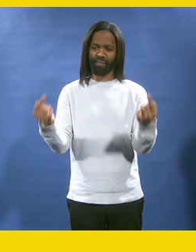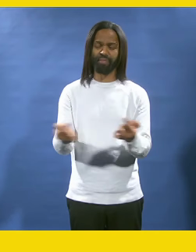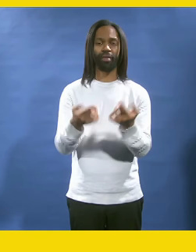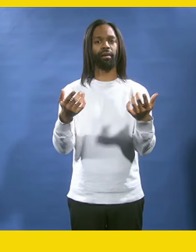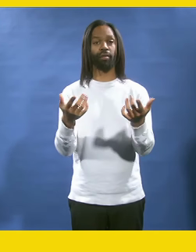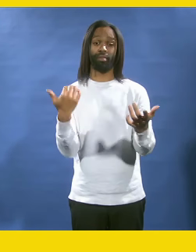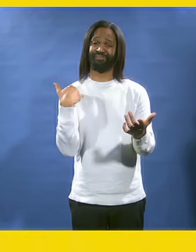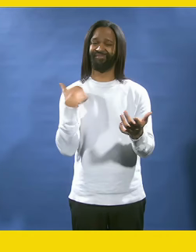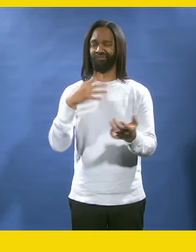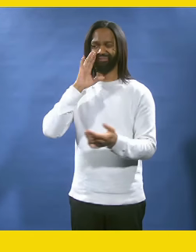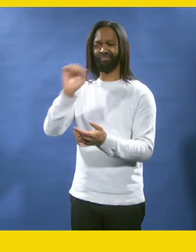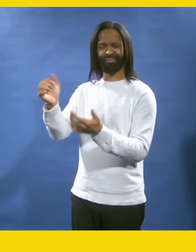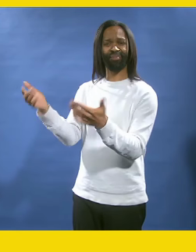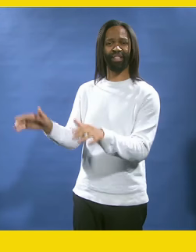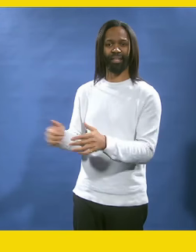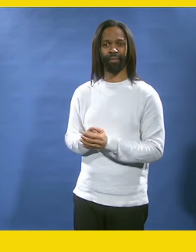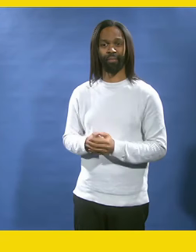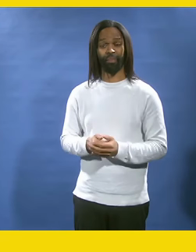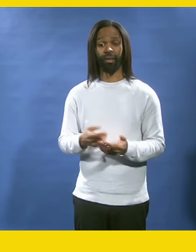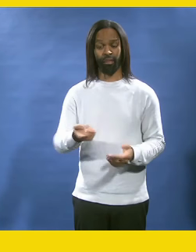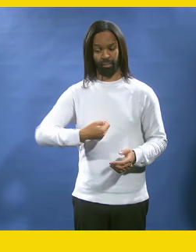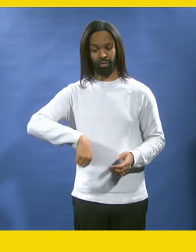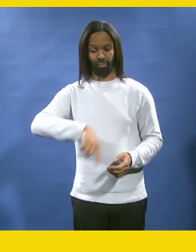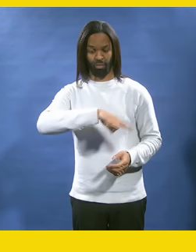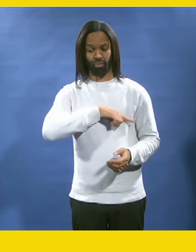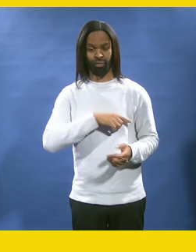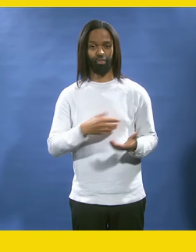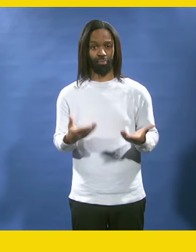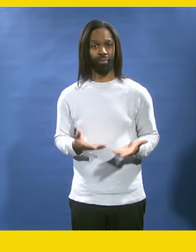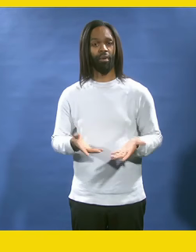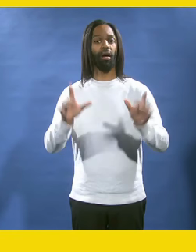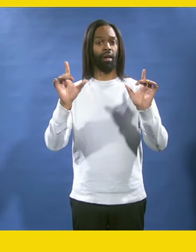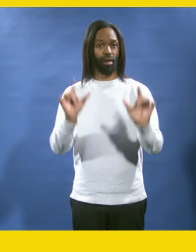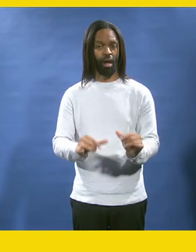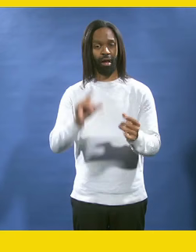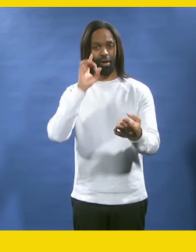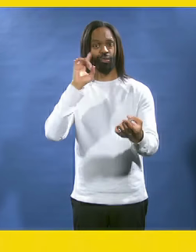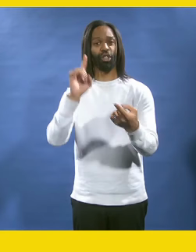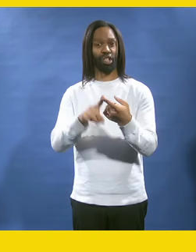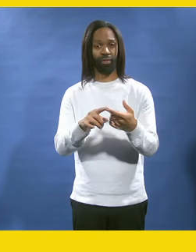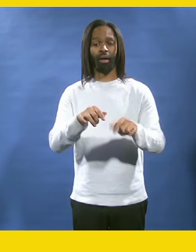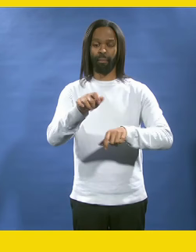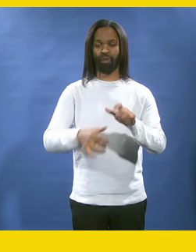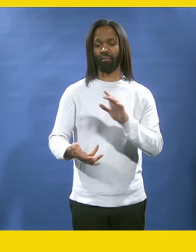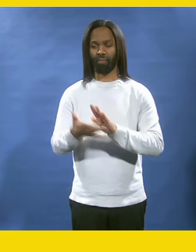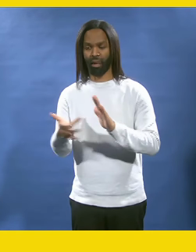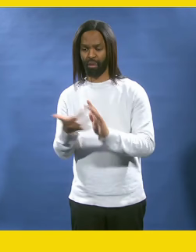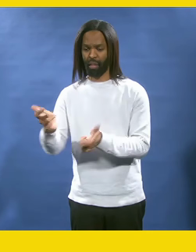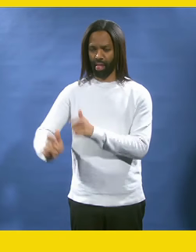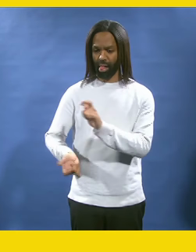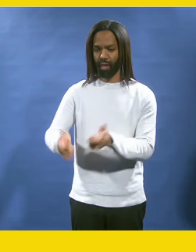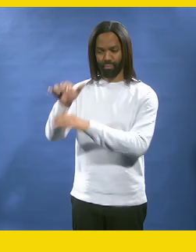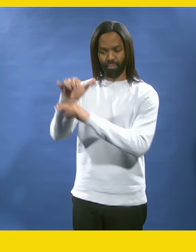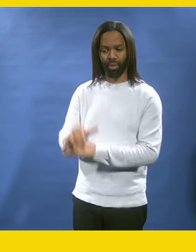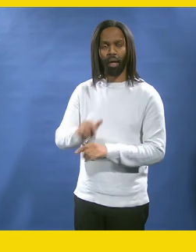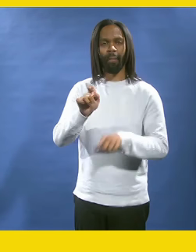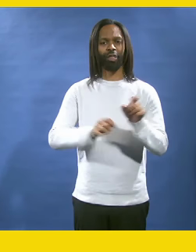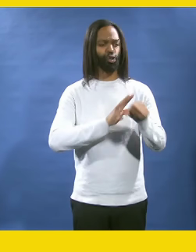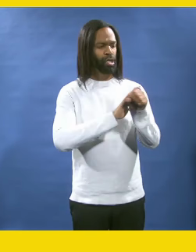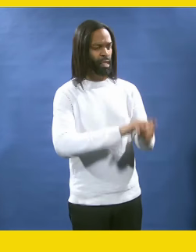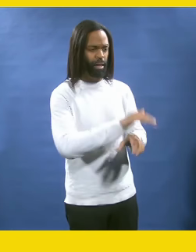voir. Nous sommes là pour la protection des migrantes précaires, des personnes